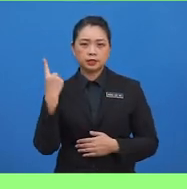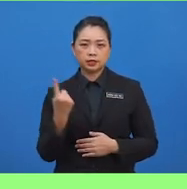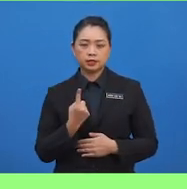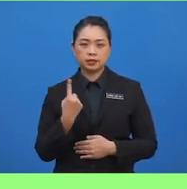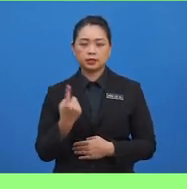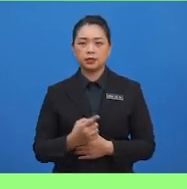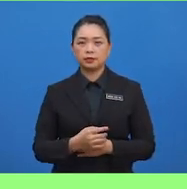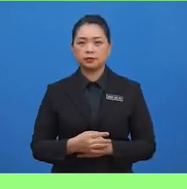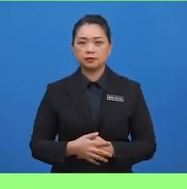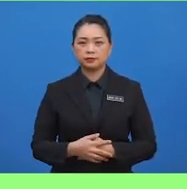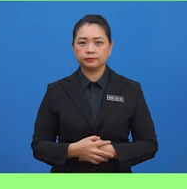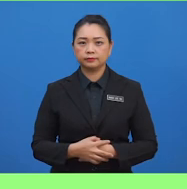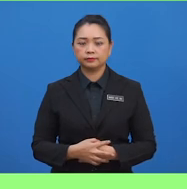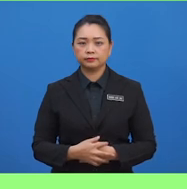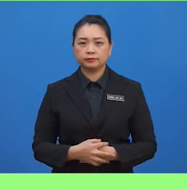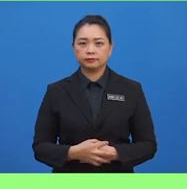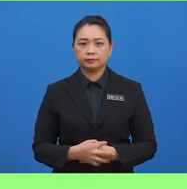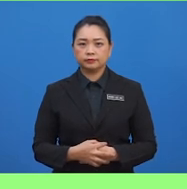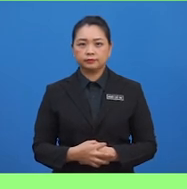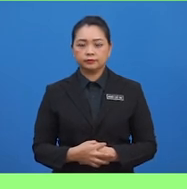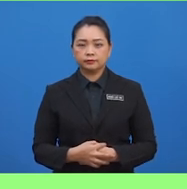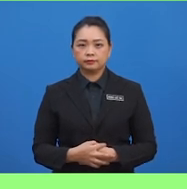tenang senti asem